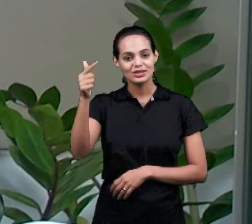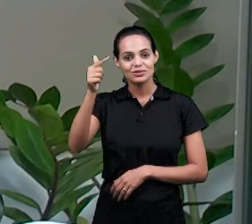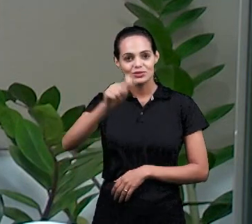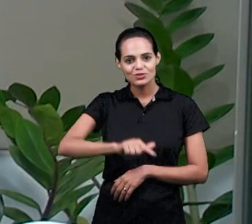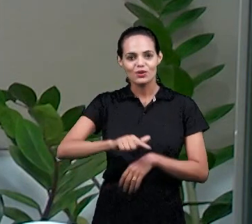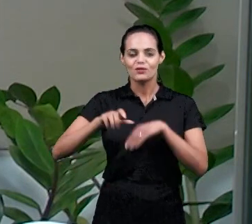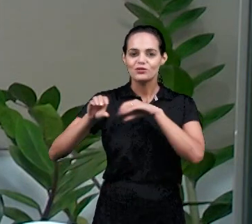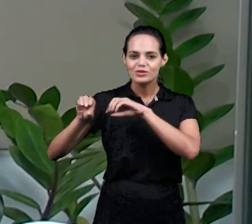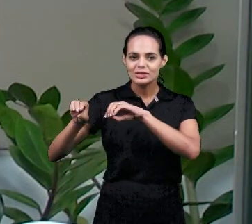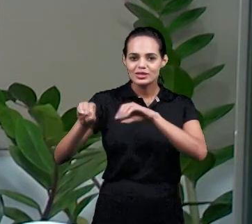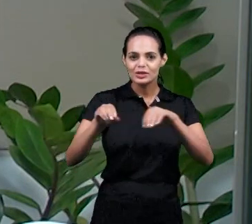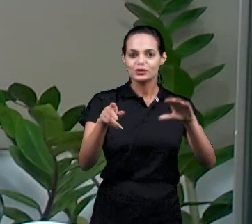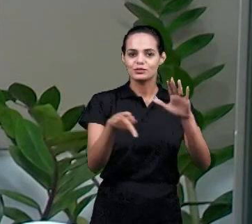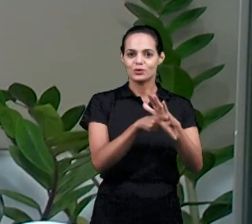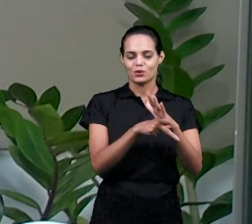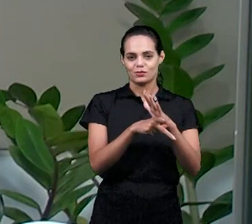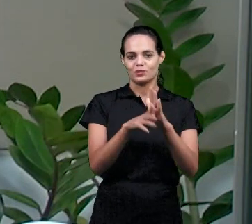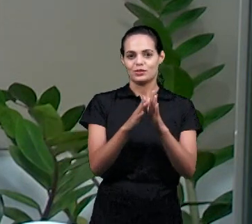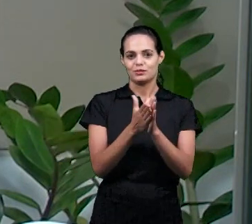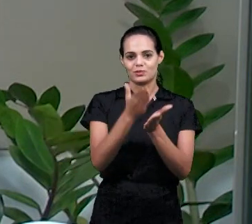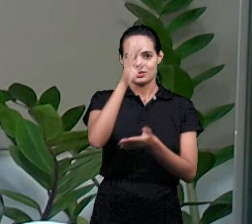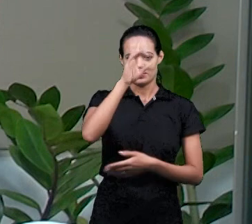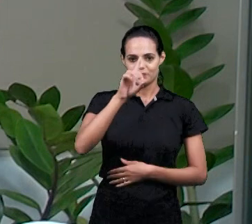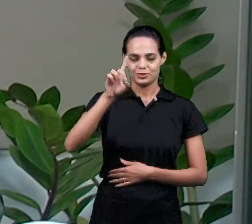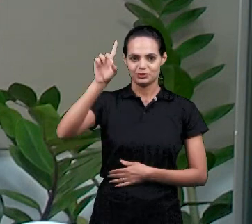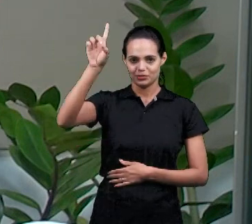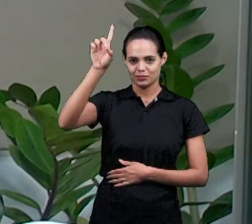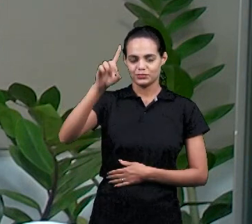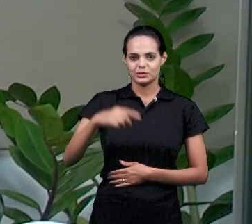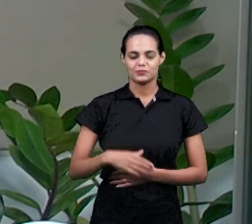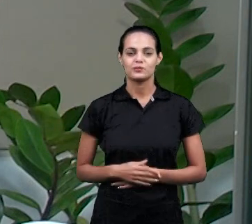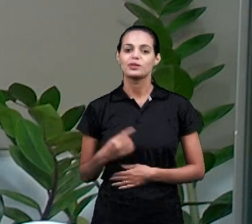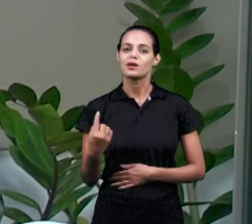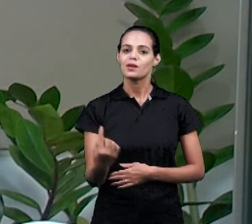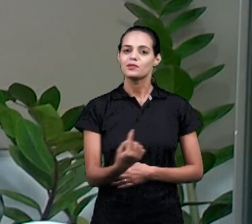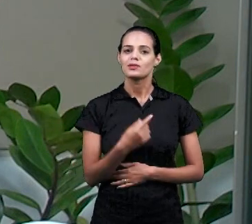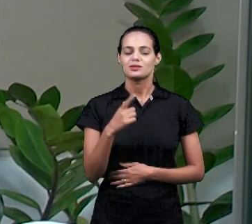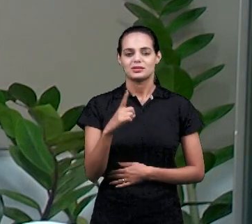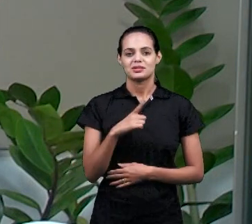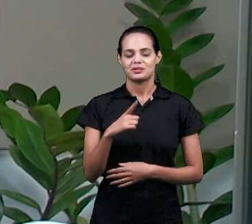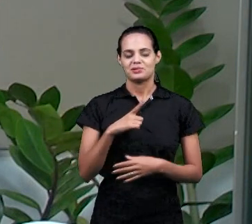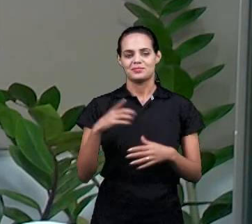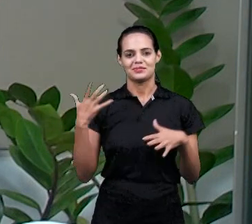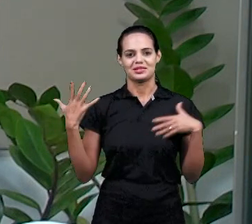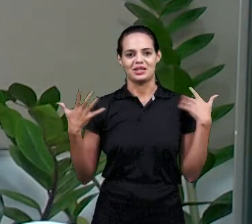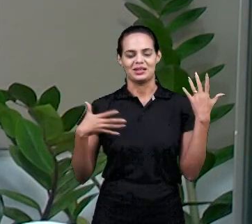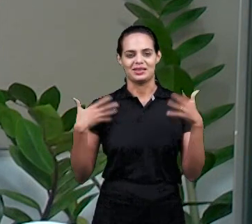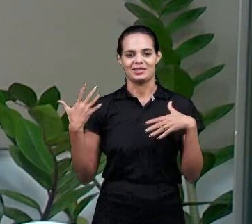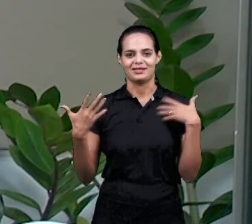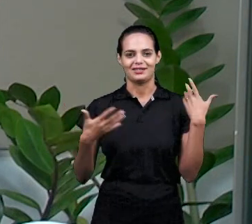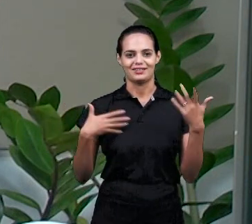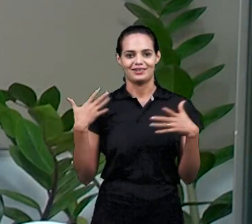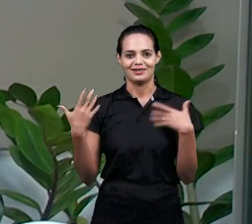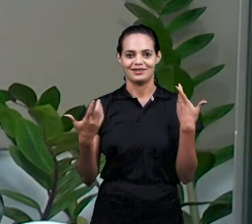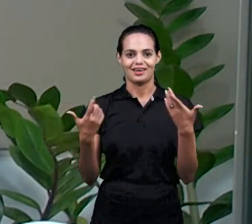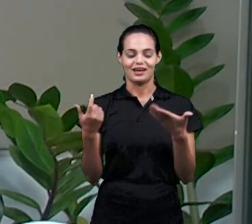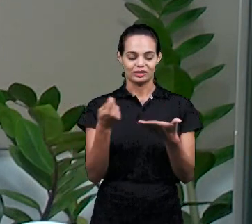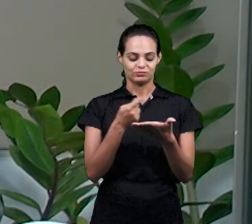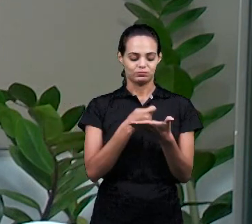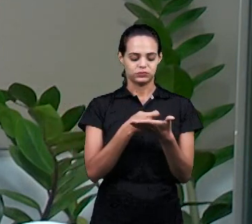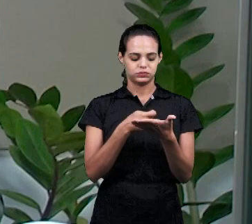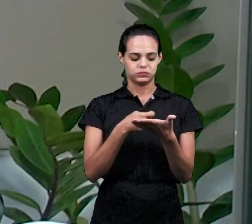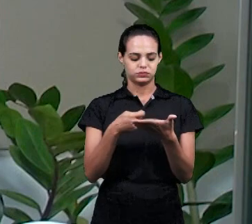de la parole de Dieu. Nous avons la joie d'enregistrer encore une fois